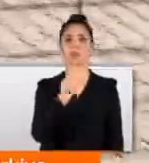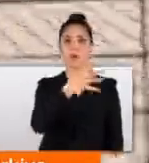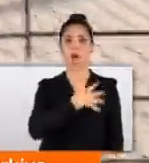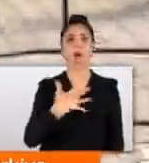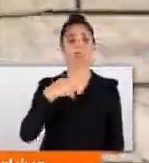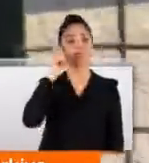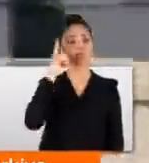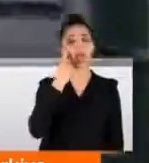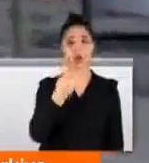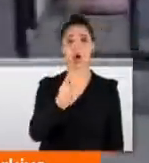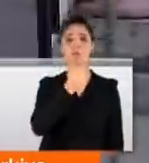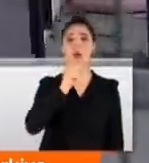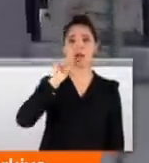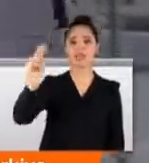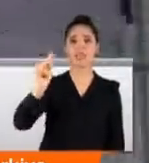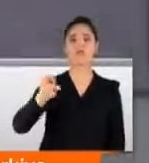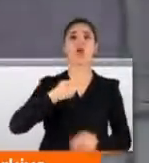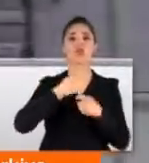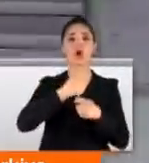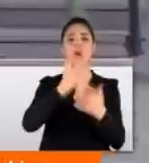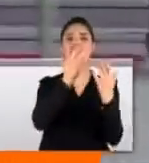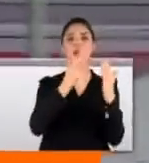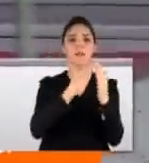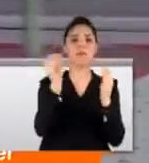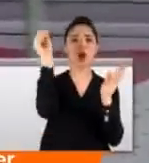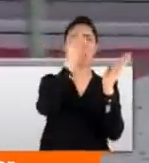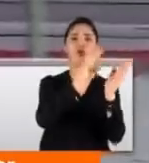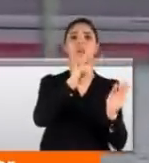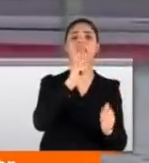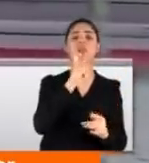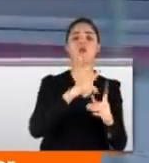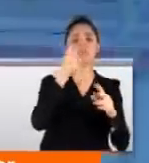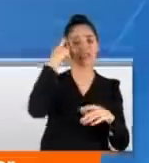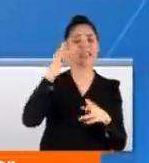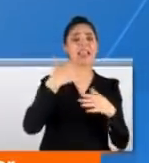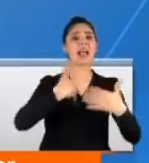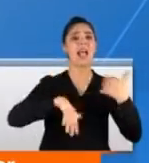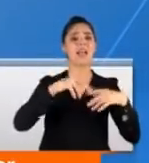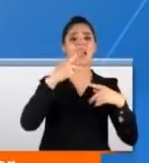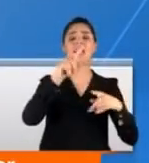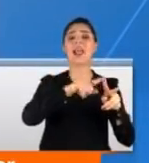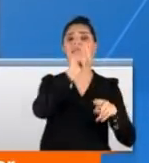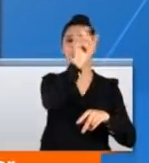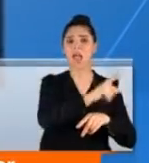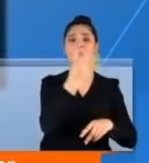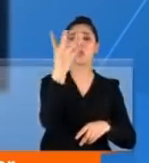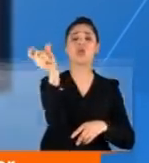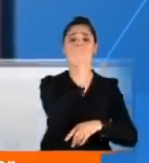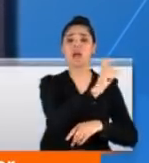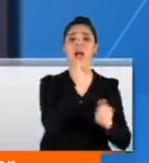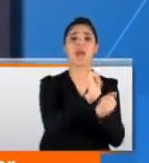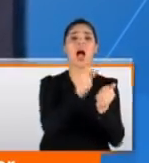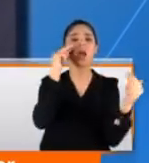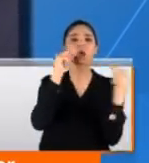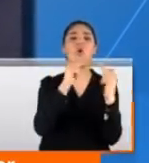annesinin iddiası. Babaları tarafından zorla bakım evine yatırılan 44 yaşındaki zihinsel engelli Nermin Ercan tam 4 aydır